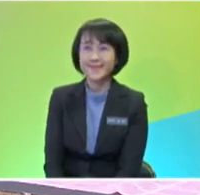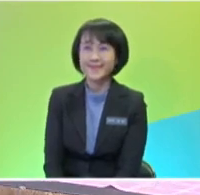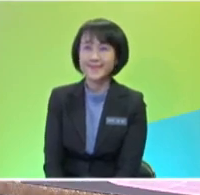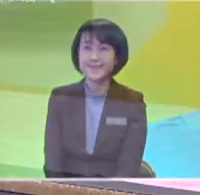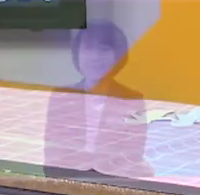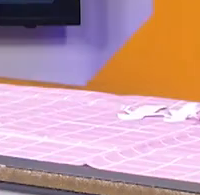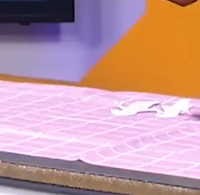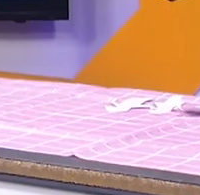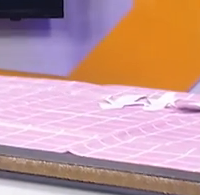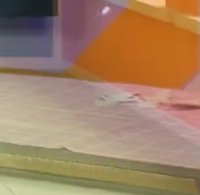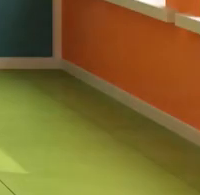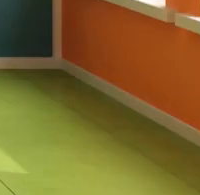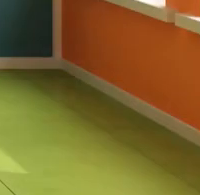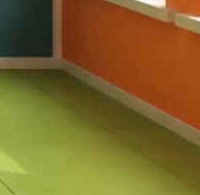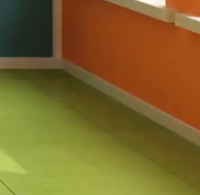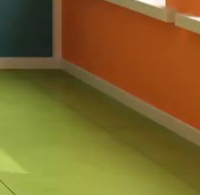ini